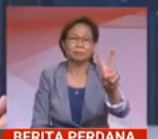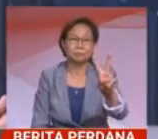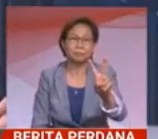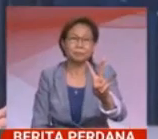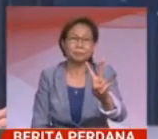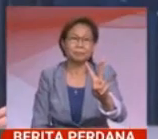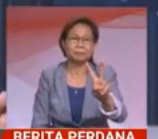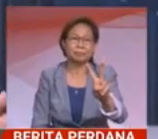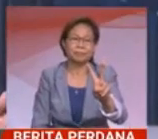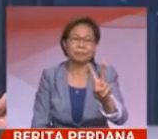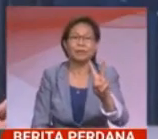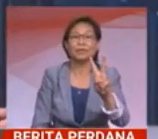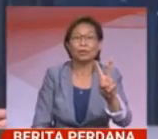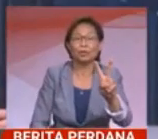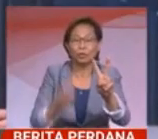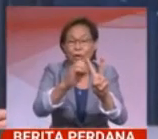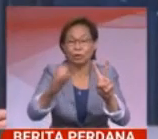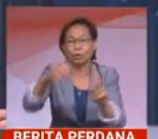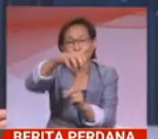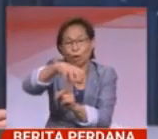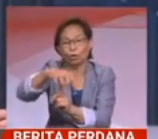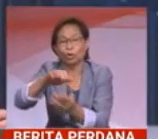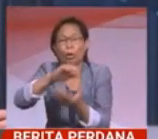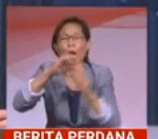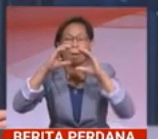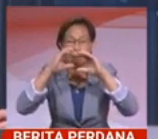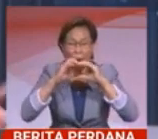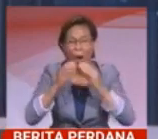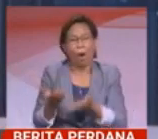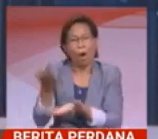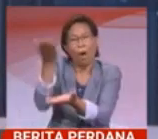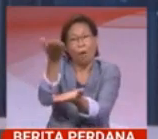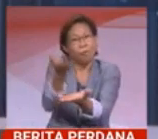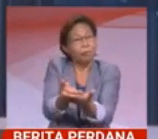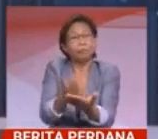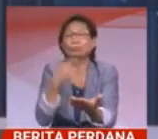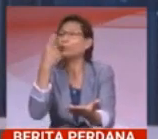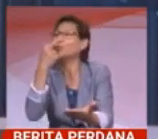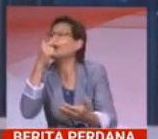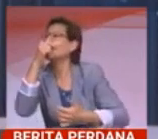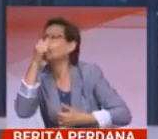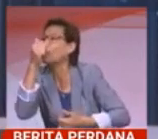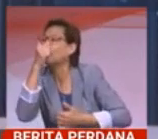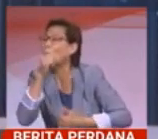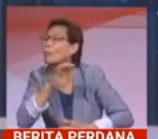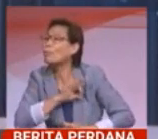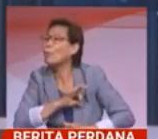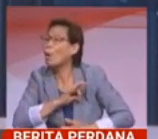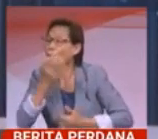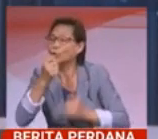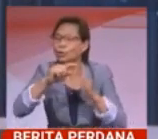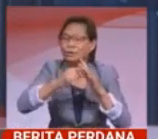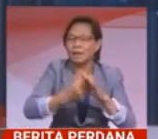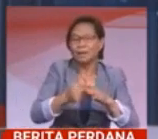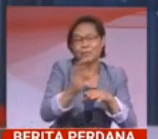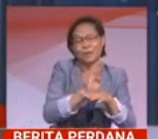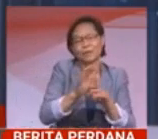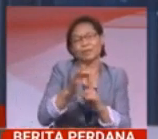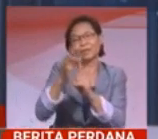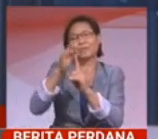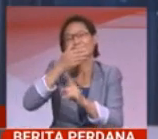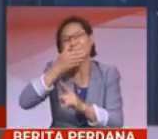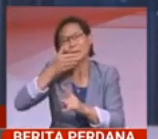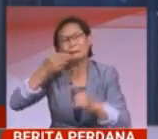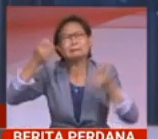200 kios burger sedia ditawarkan sekitar ibu negara kepada mereka yang berminat memulakan perniagaan, terutamanya belia